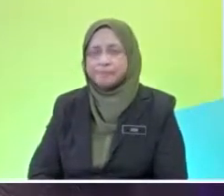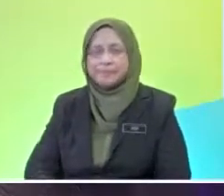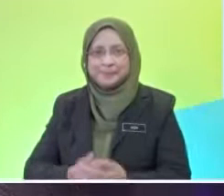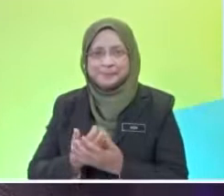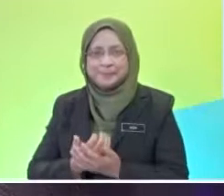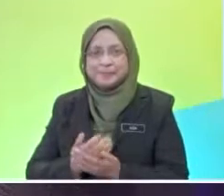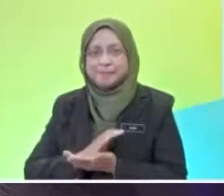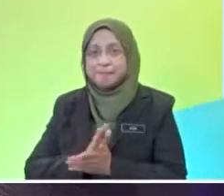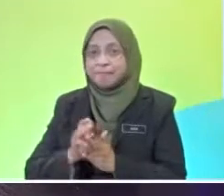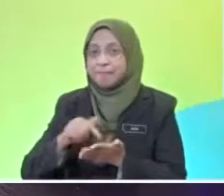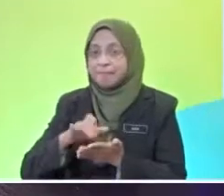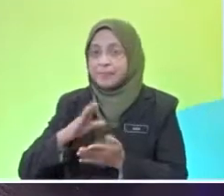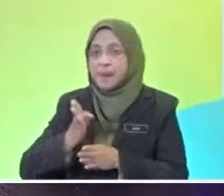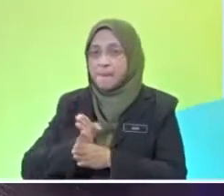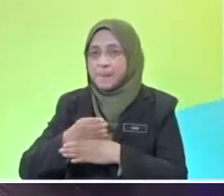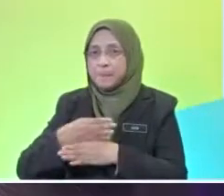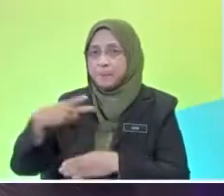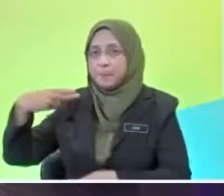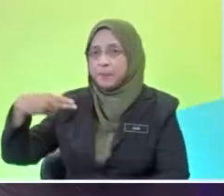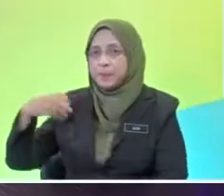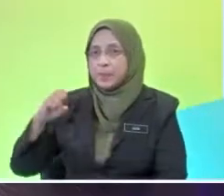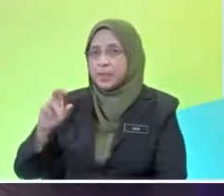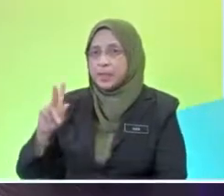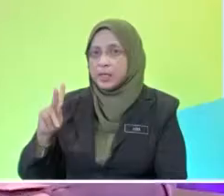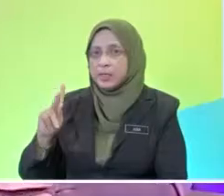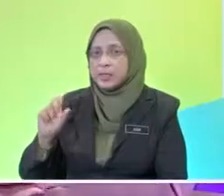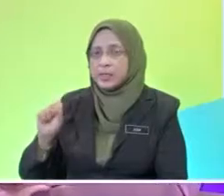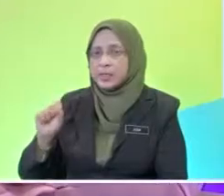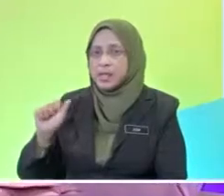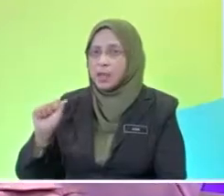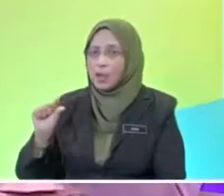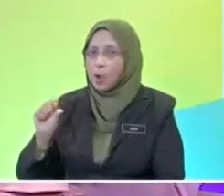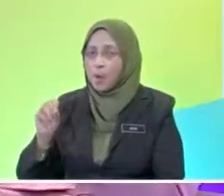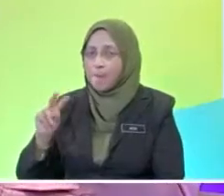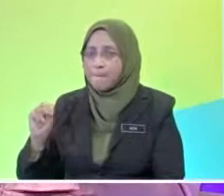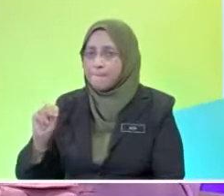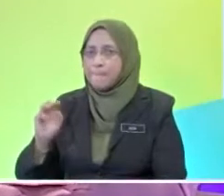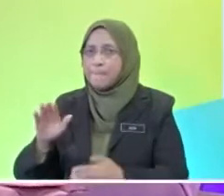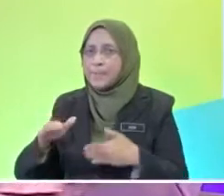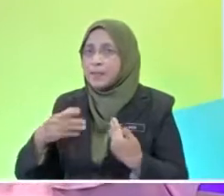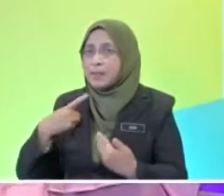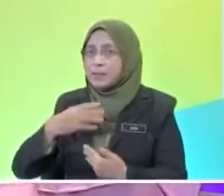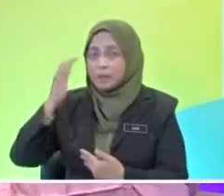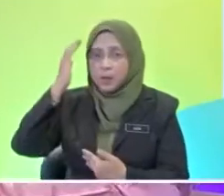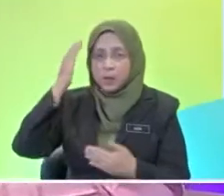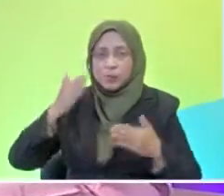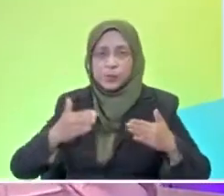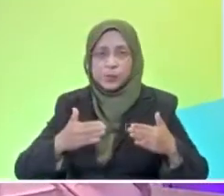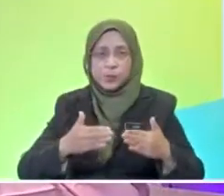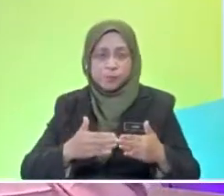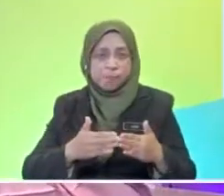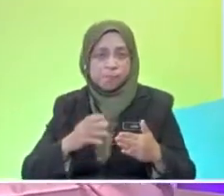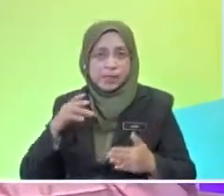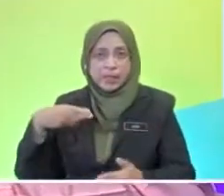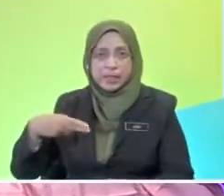baik. Jadi ini ialah bentuk hexagon. Bagaimana kita nak kenal pasti sudut bagi